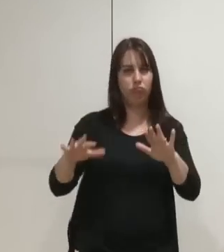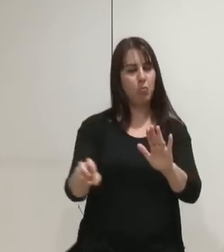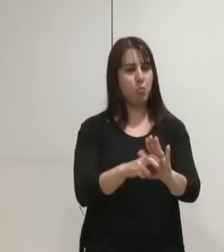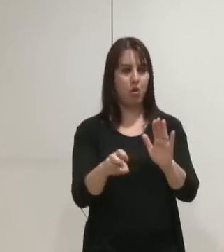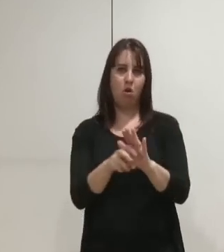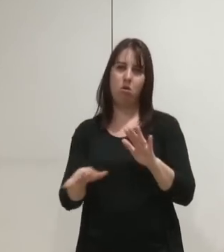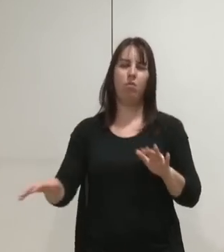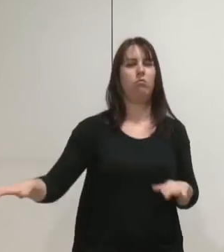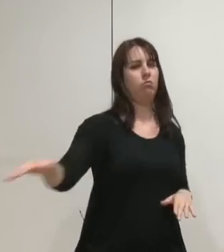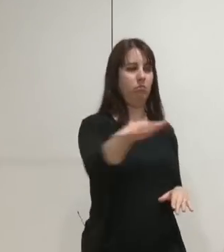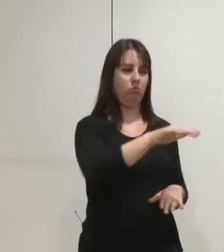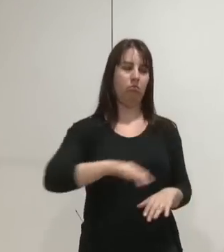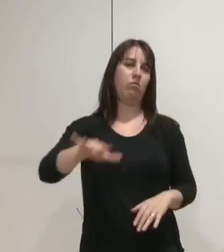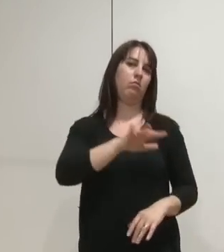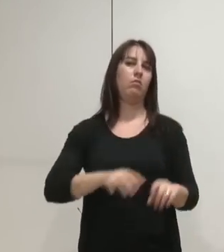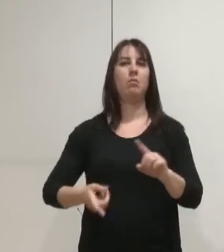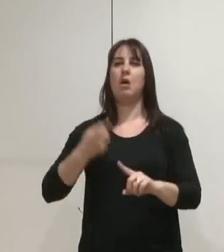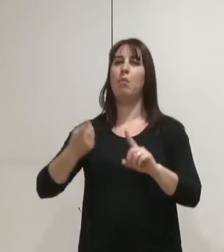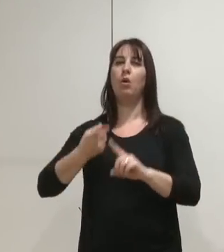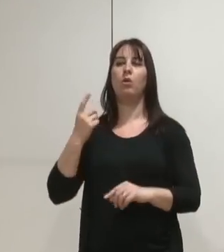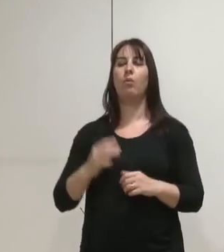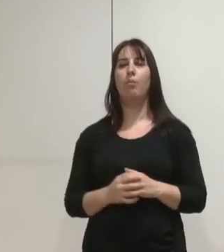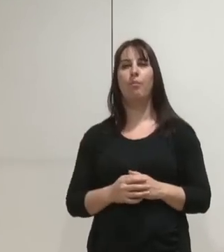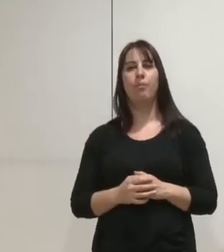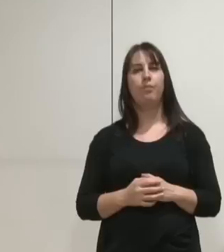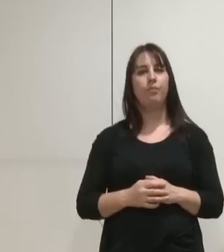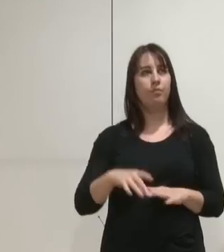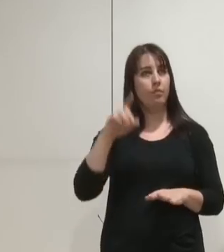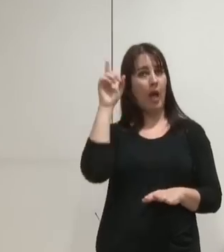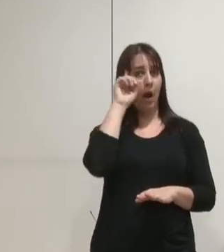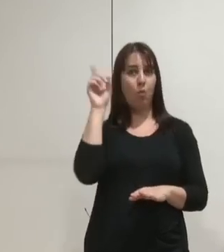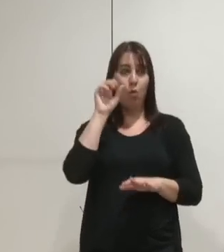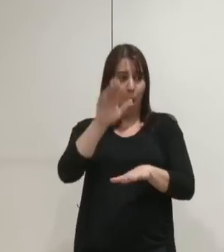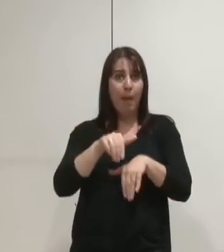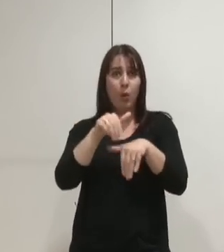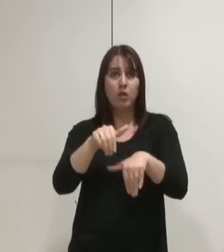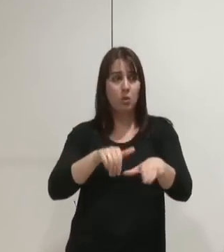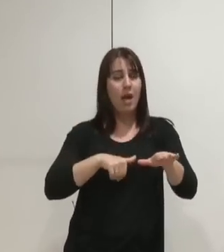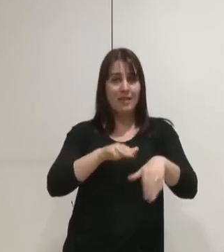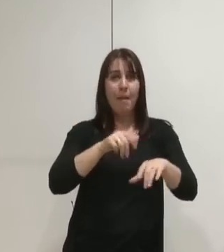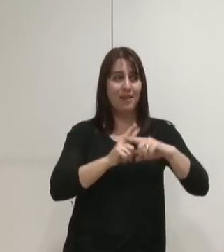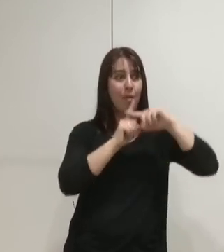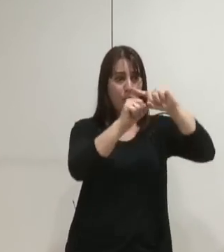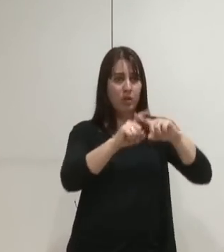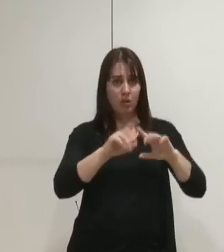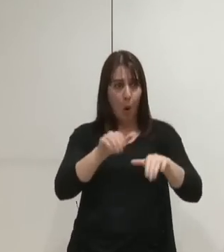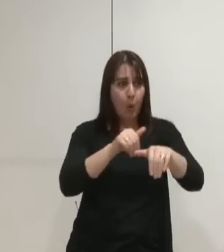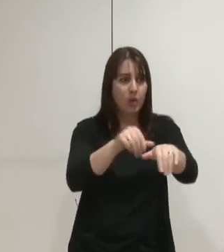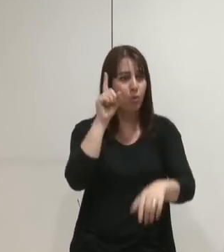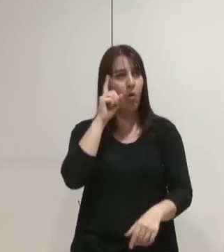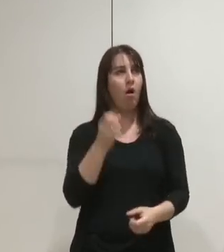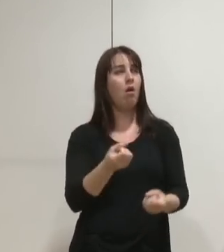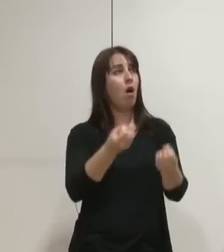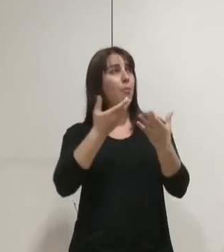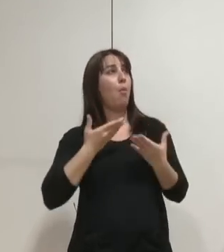notre territoire alors pourquoi ne pas sanctuariser ce qui fonctionne non pas pour nous faire plaisir mais pour continuer à